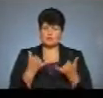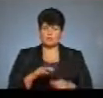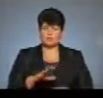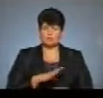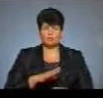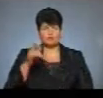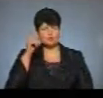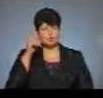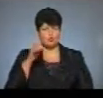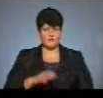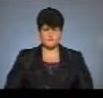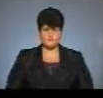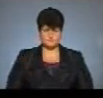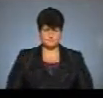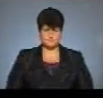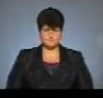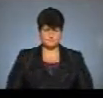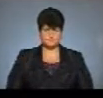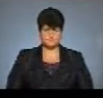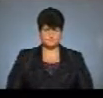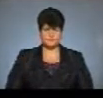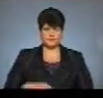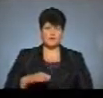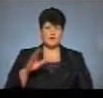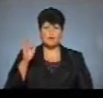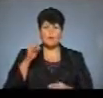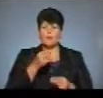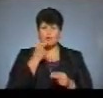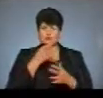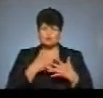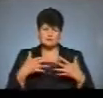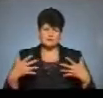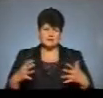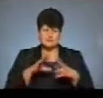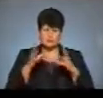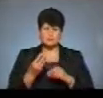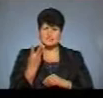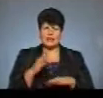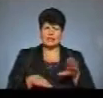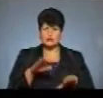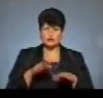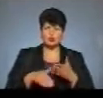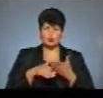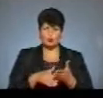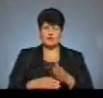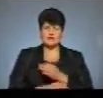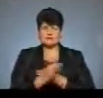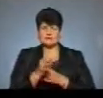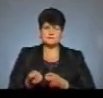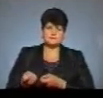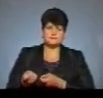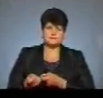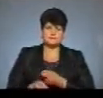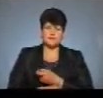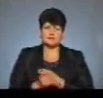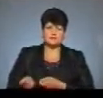у Чорткові. Воду, продукти, засоби гігієни, загалом 3 тонни допомоги на схід везуть козаки